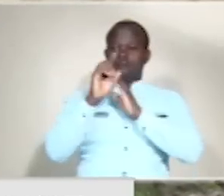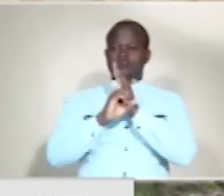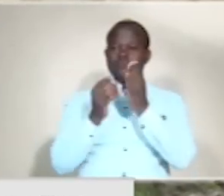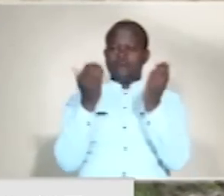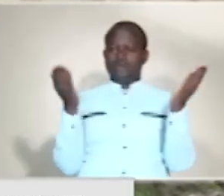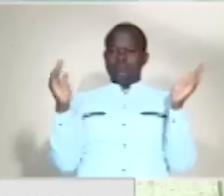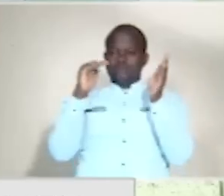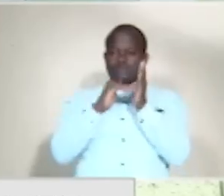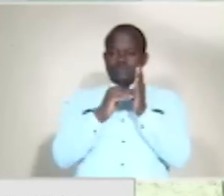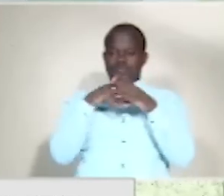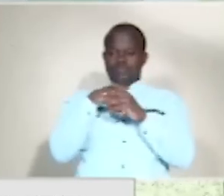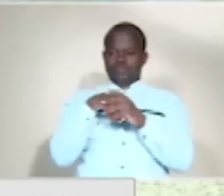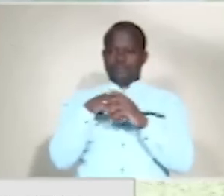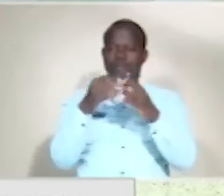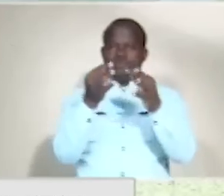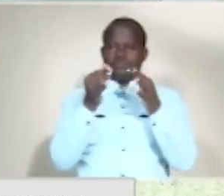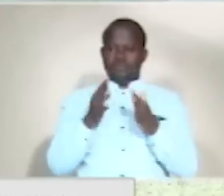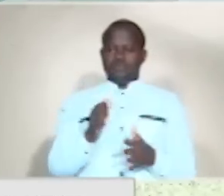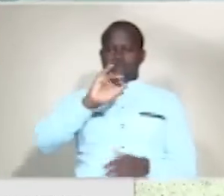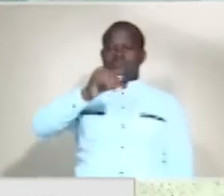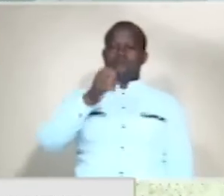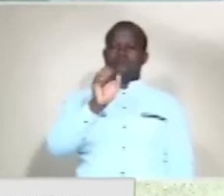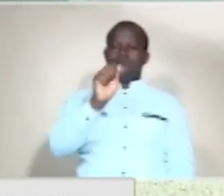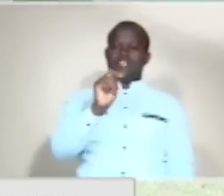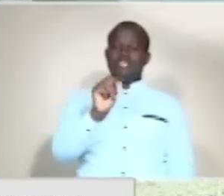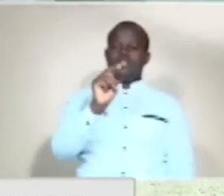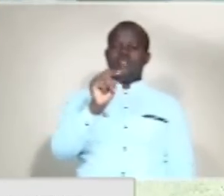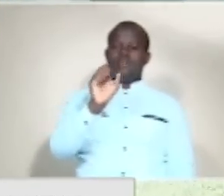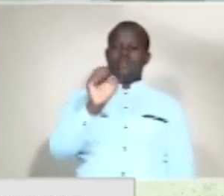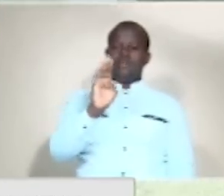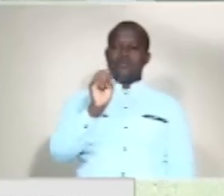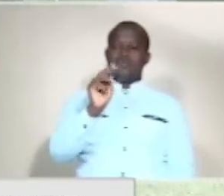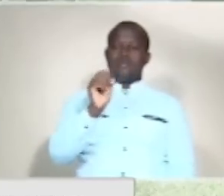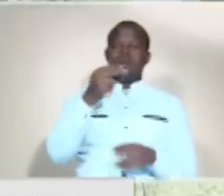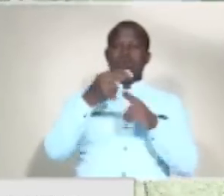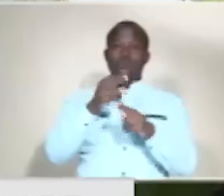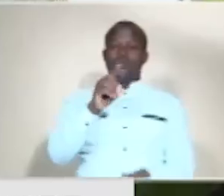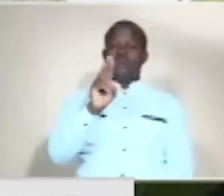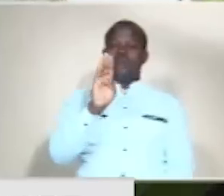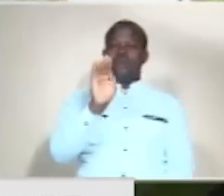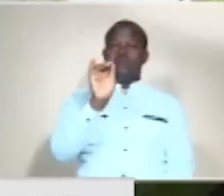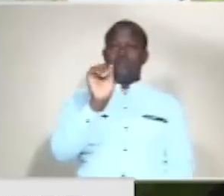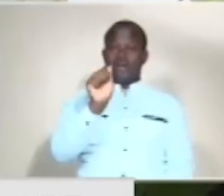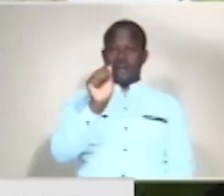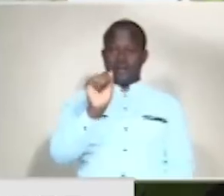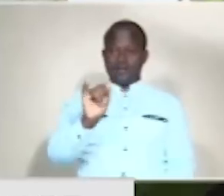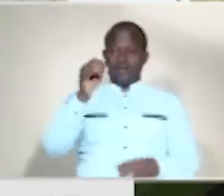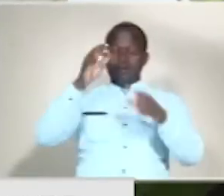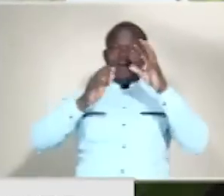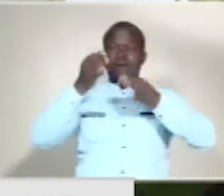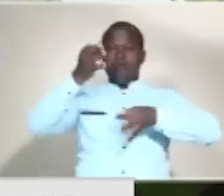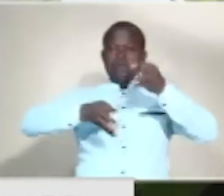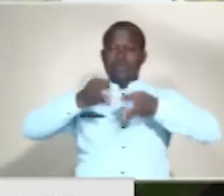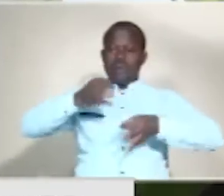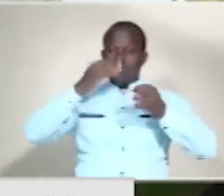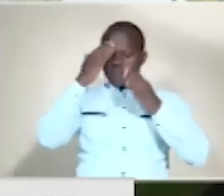karere hakaba n'umunyemari Jean Saimana uzwi nka Dubai uburana ku ruhare rwe azira